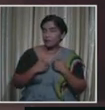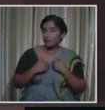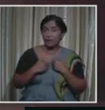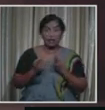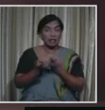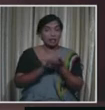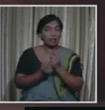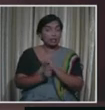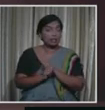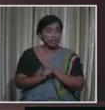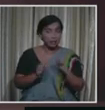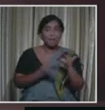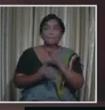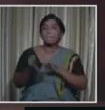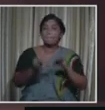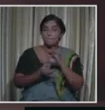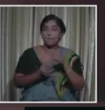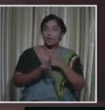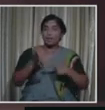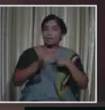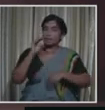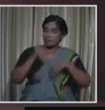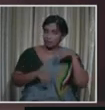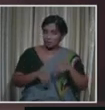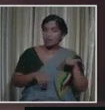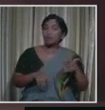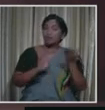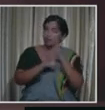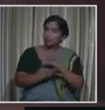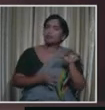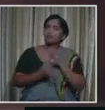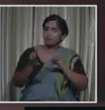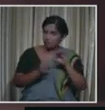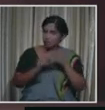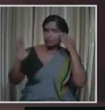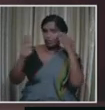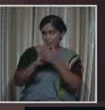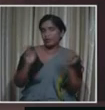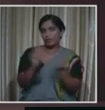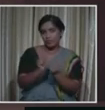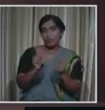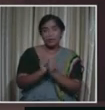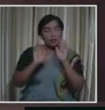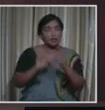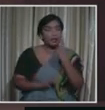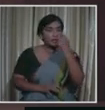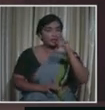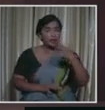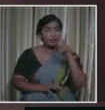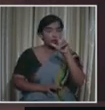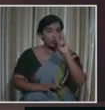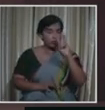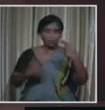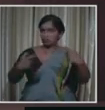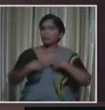tarangayak numette pajatantravadi desu panu vya hantula. Eda tapi pajatan terwadi ini satangkar piyapar. Hebe ekda samasya asutunya piyatahanan kara.